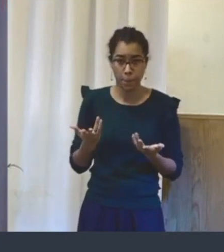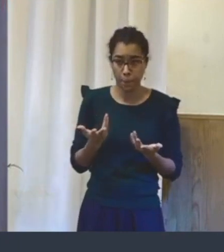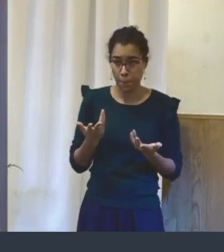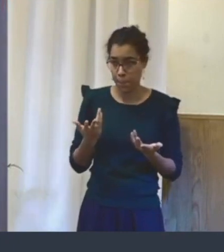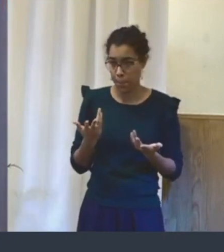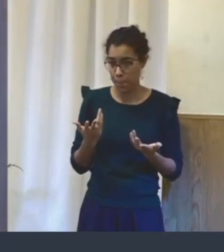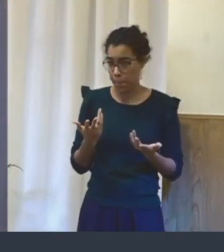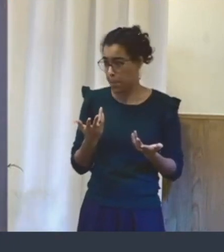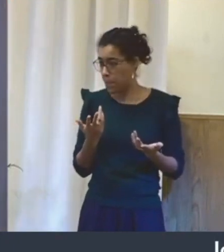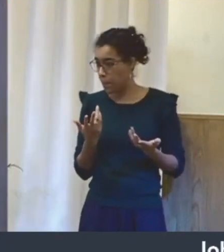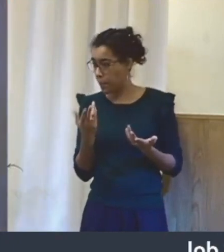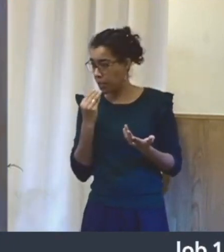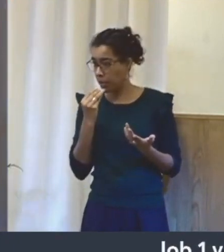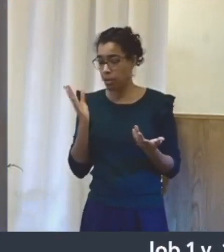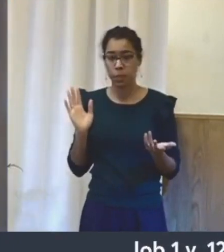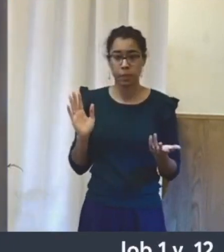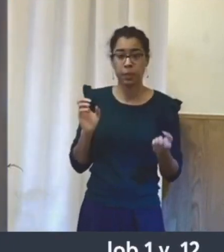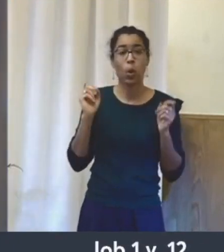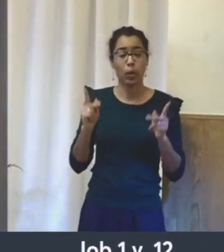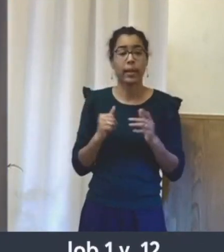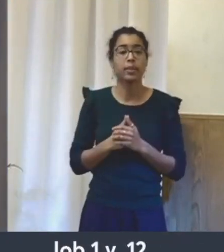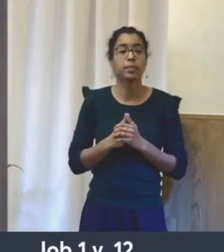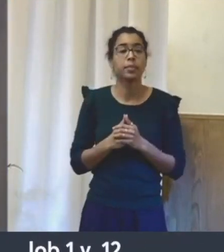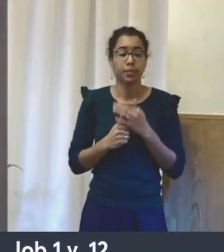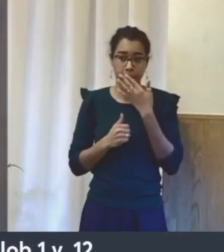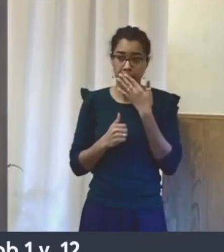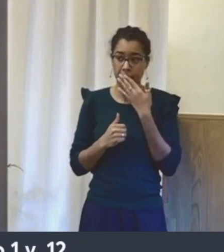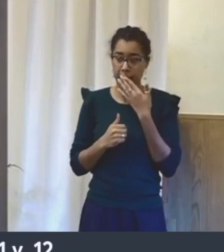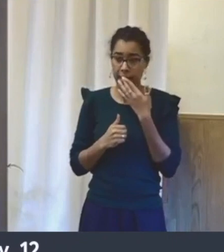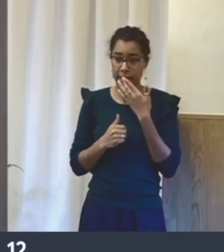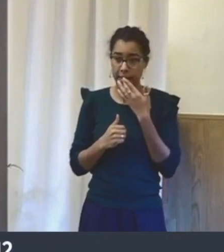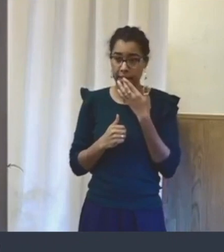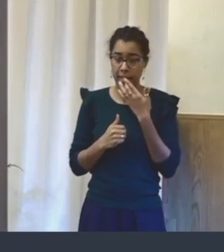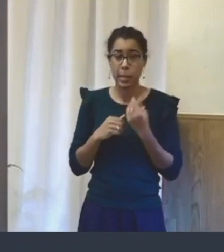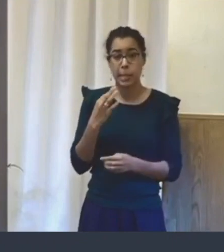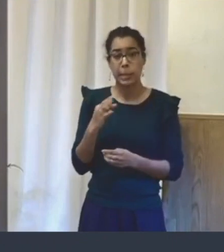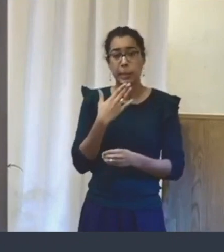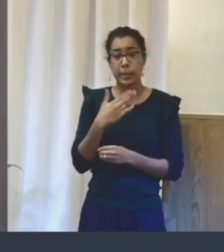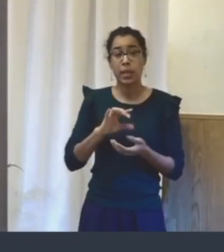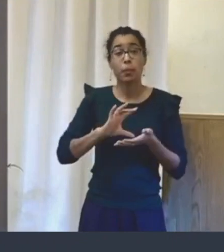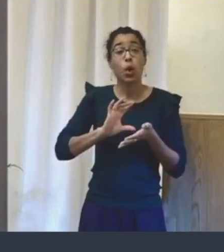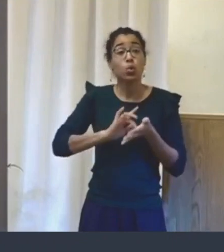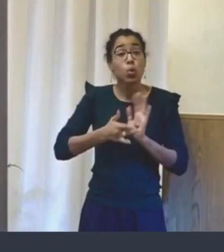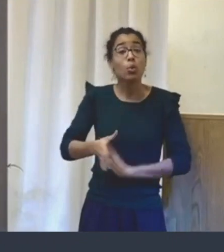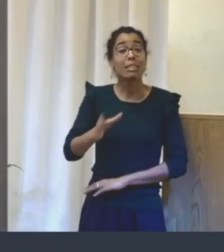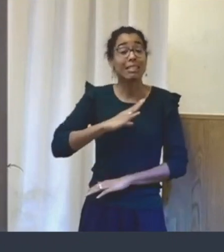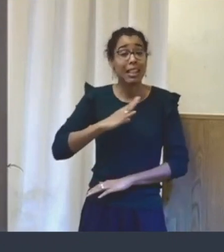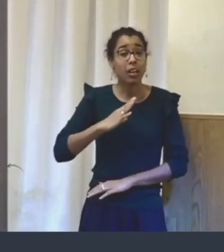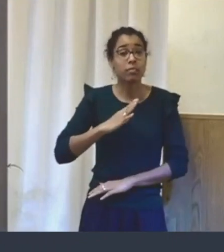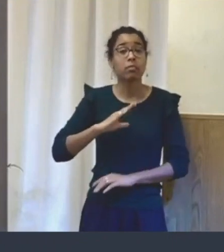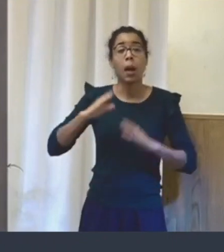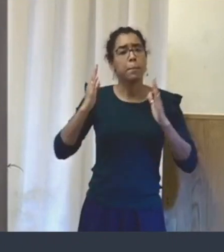Tu voulais lire ta version? Non, c'est bon? Ok. Donc, là que je veux en venir. Tous ses biens sont en